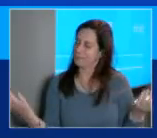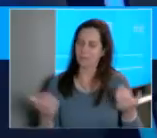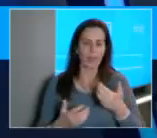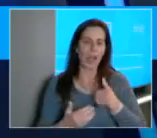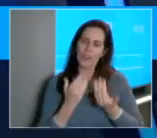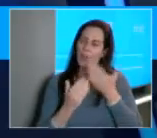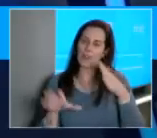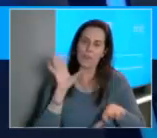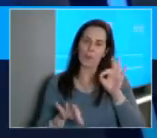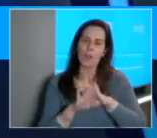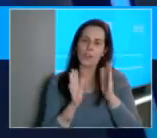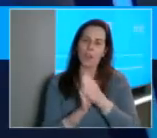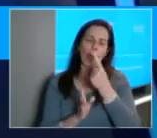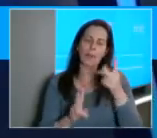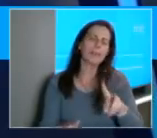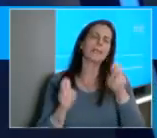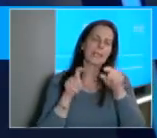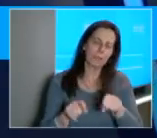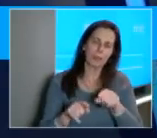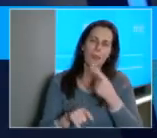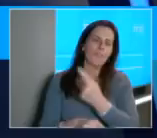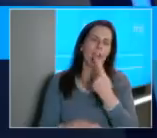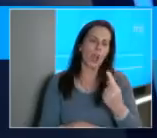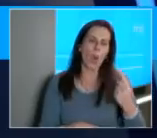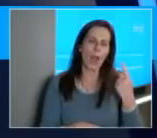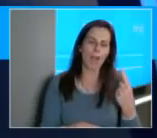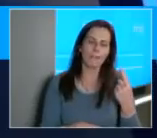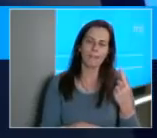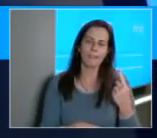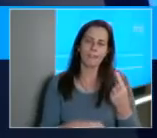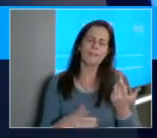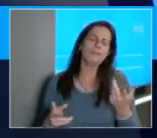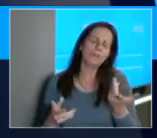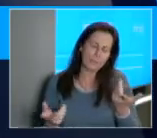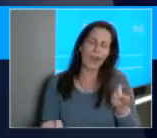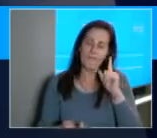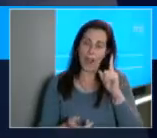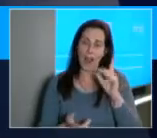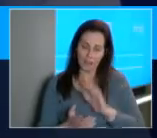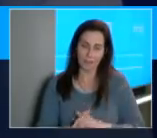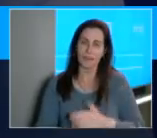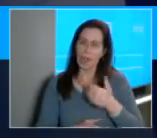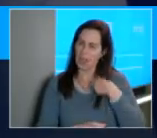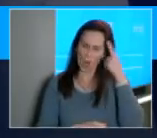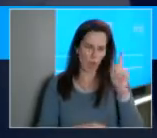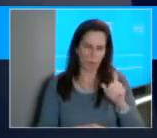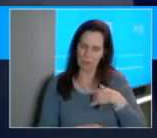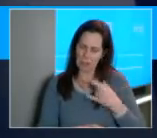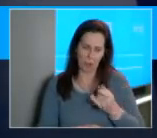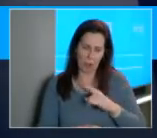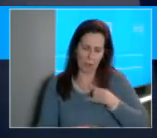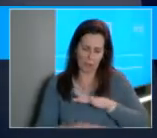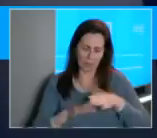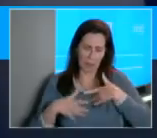אבל אנחנו לפני בחירות, אז על כל אחד עושים סיבוב, ועל כל אחד, והרבה טרמפיסטים היו כאן. רבותיי, אני לא יודע, אני לא חוויתי